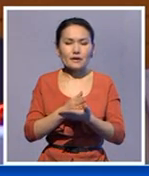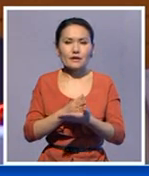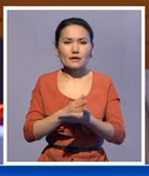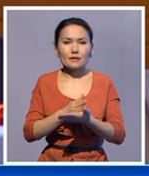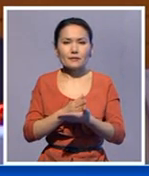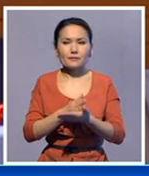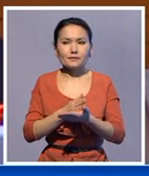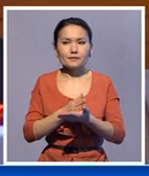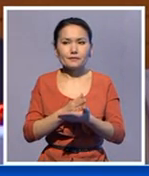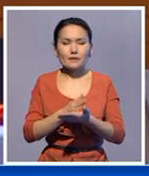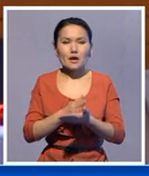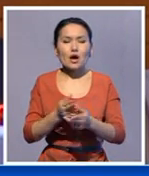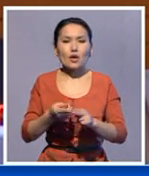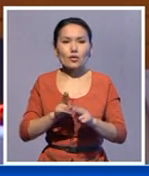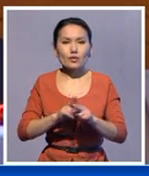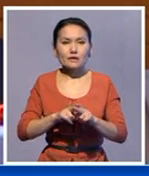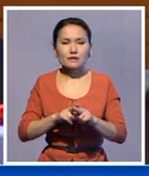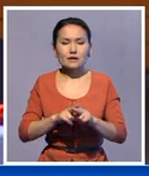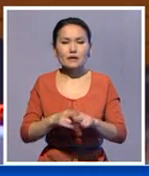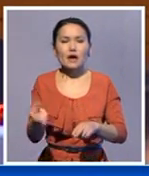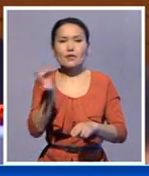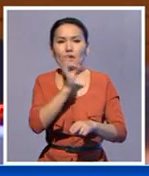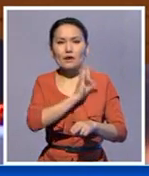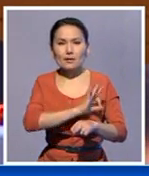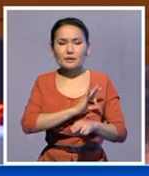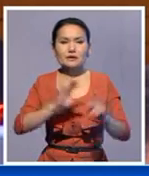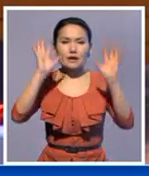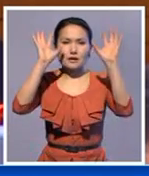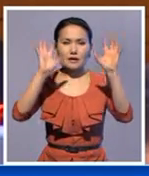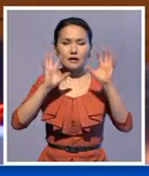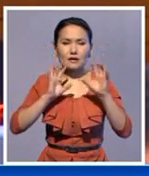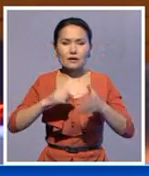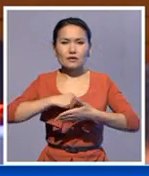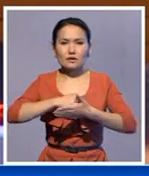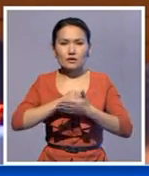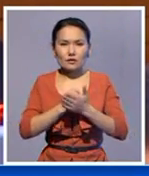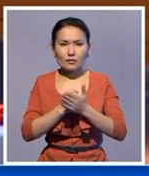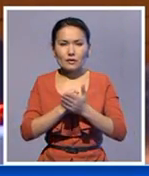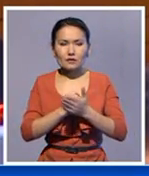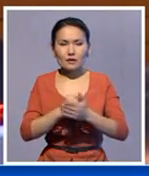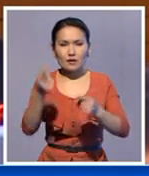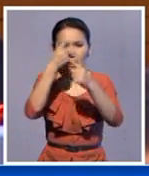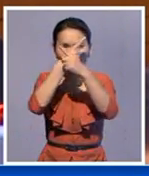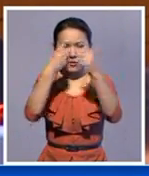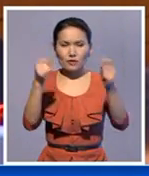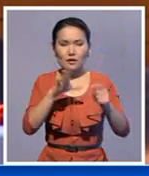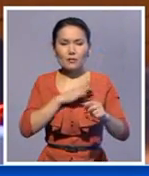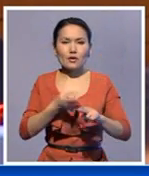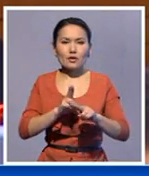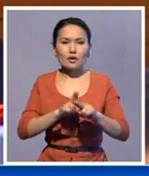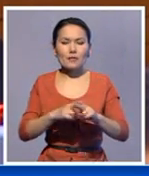Жалпыға бірдей табысты декларациялауды енгізгеннен кейін ғана қарастыруды мүмкін деп мәлімдеді. Бірақ ол уақытқа